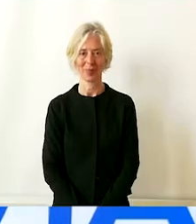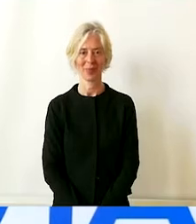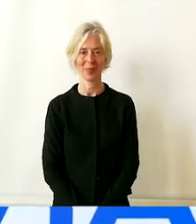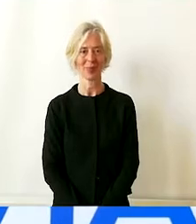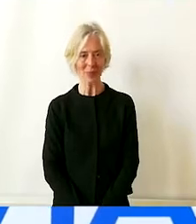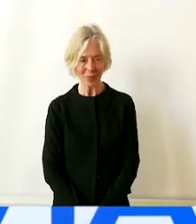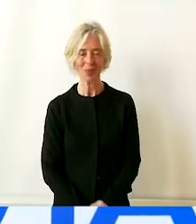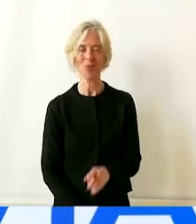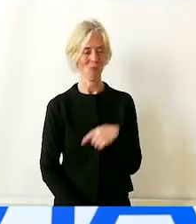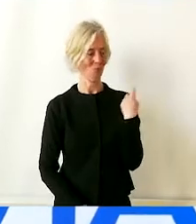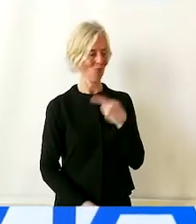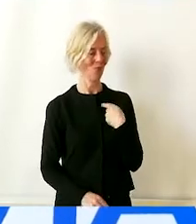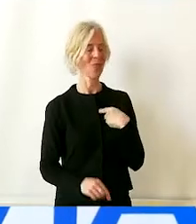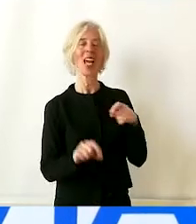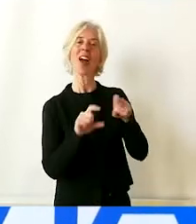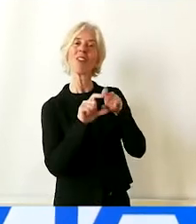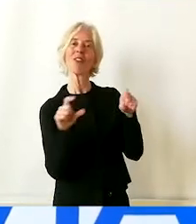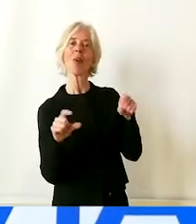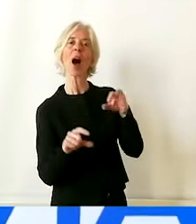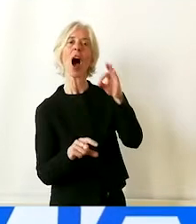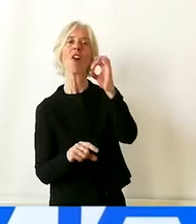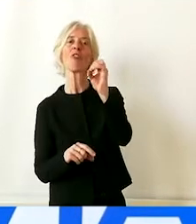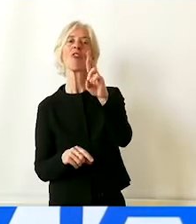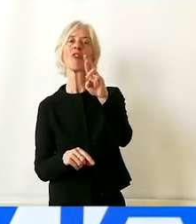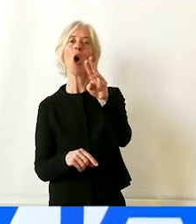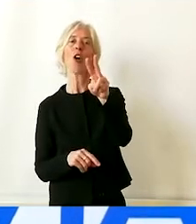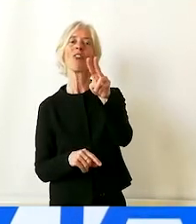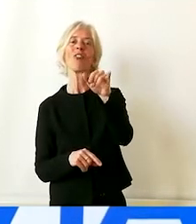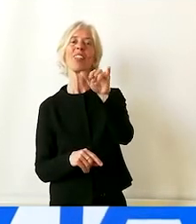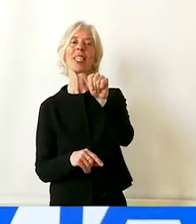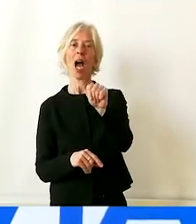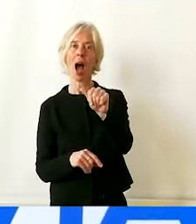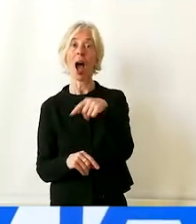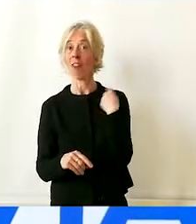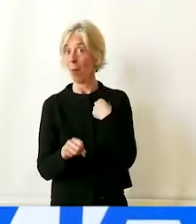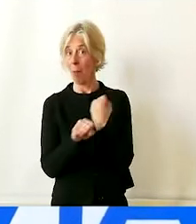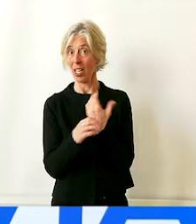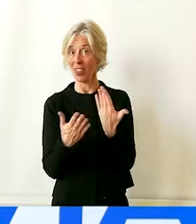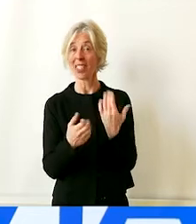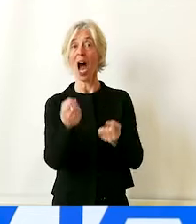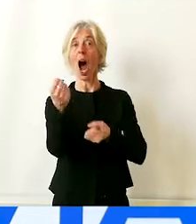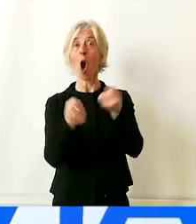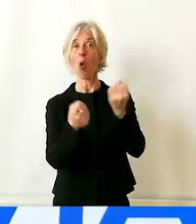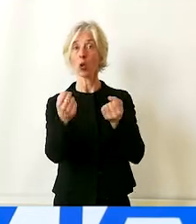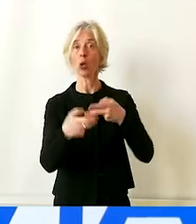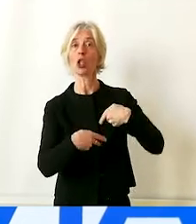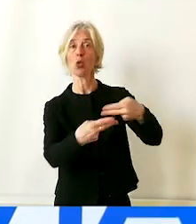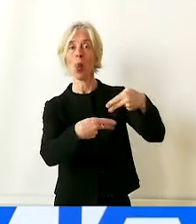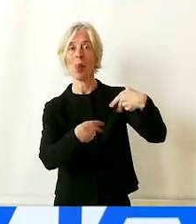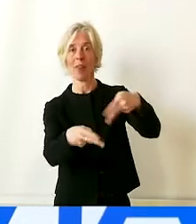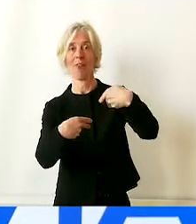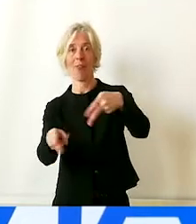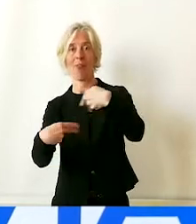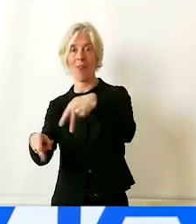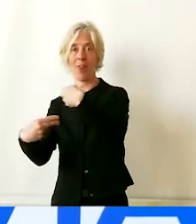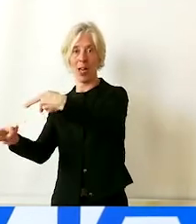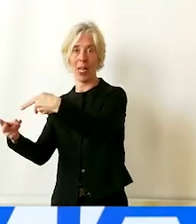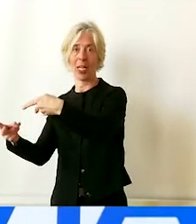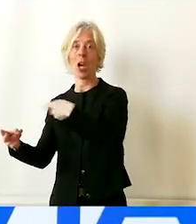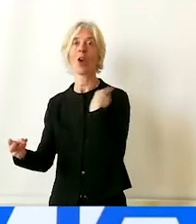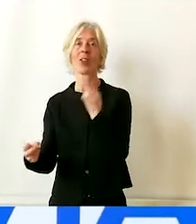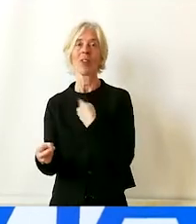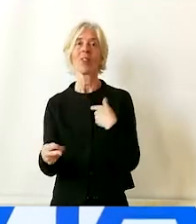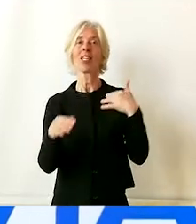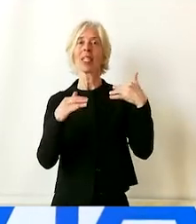Wir sind das Unternehmen Forvia. Forvia ist der siebtgrößte Automobilzulieferer weltweit und vereint diese ergänzenden